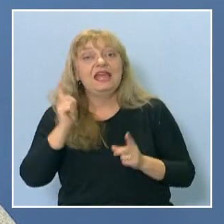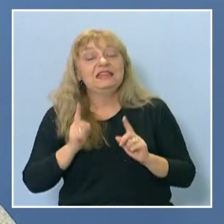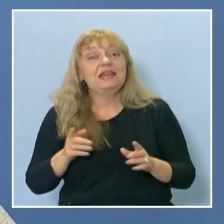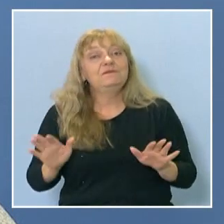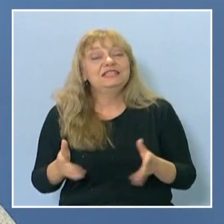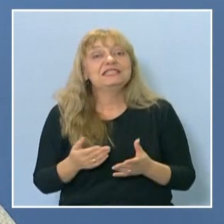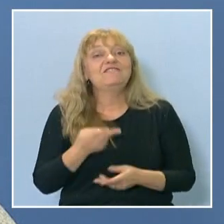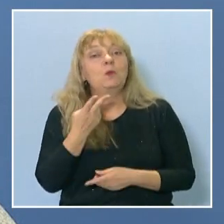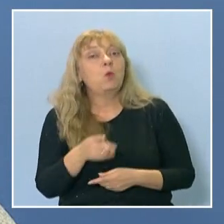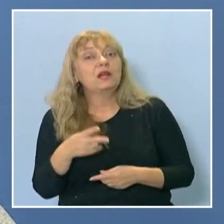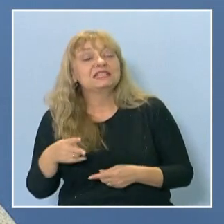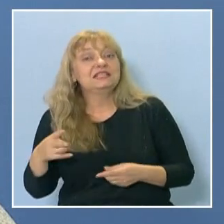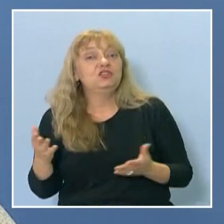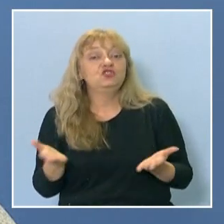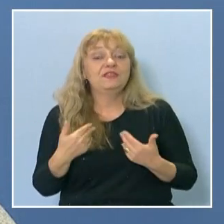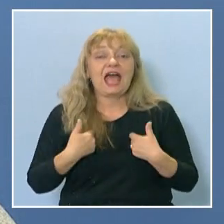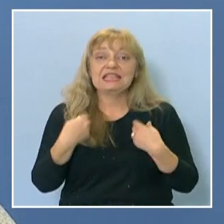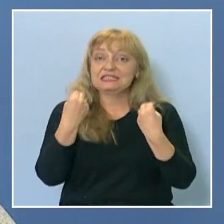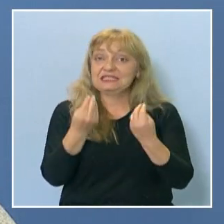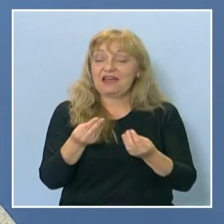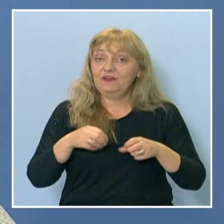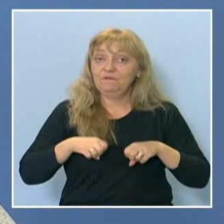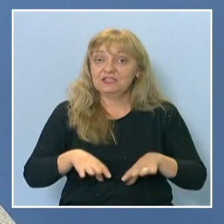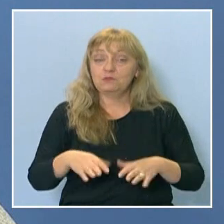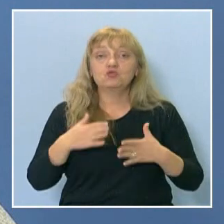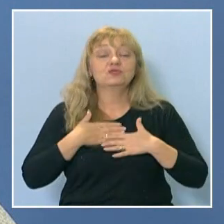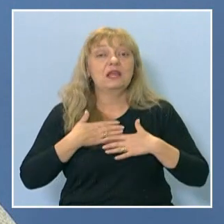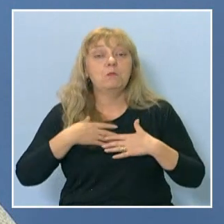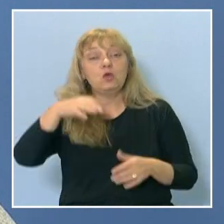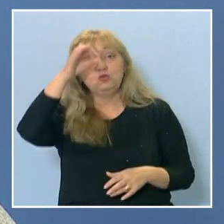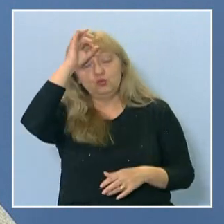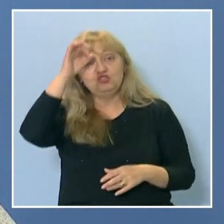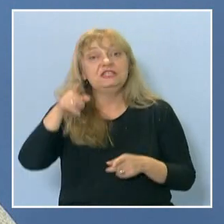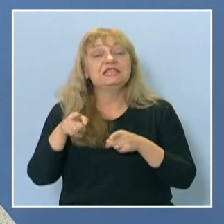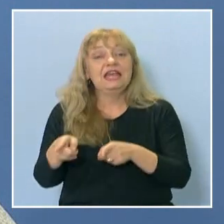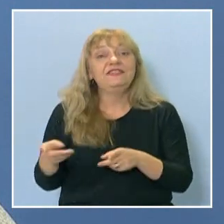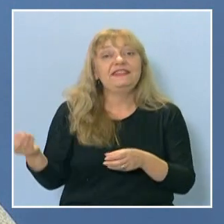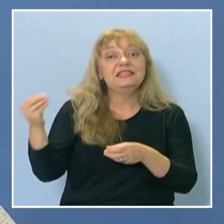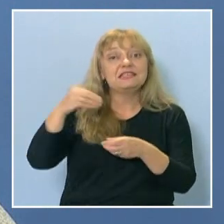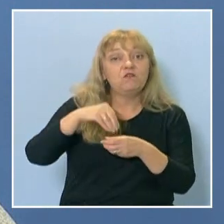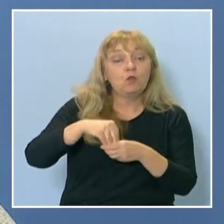начин. Така че аз давам възможност на моите ученици те да се включат в